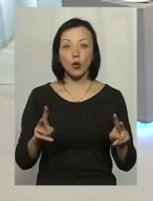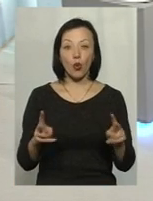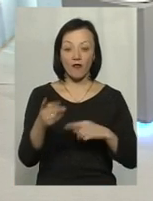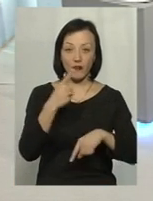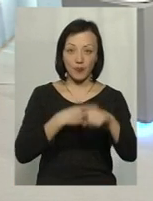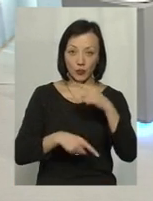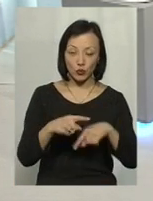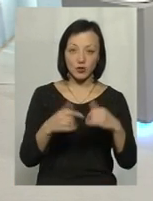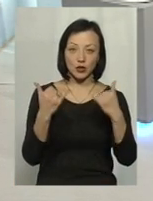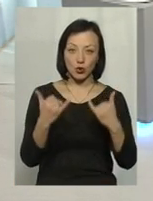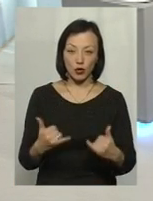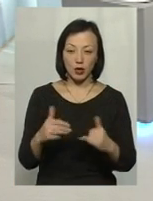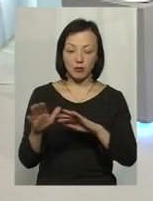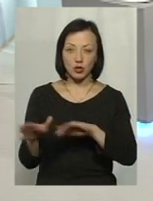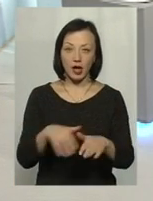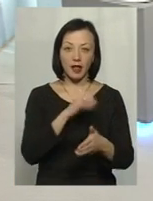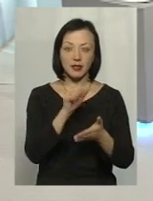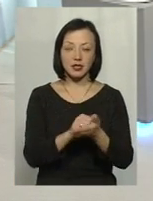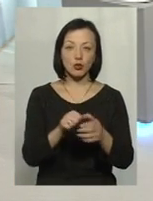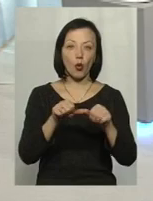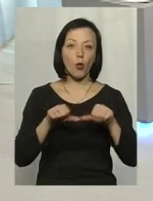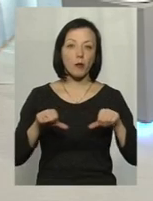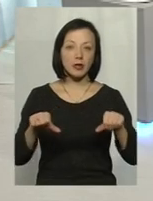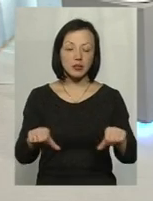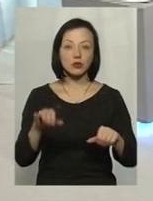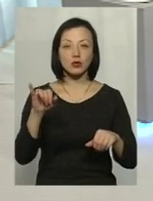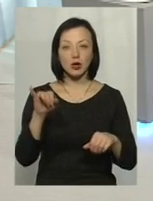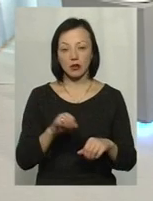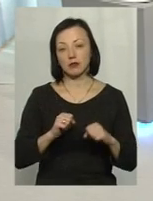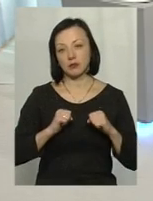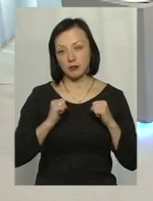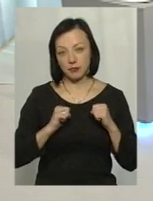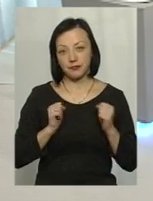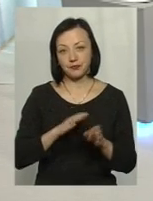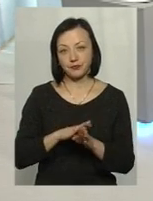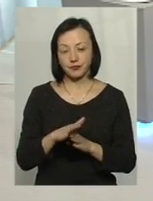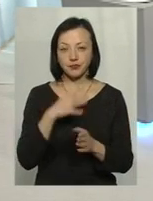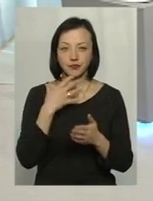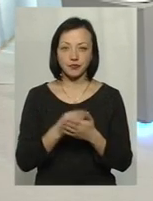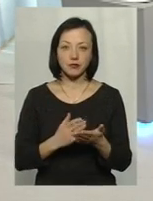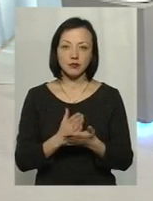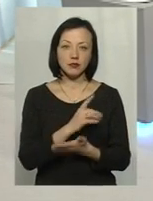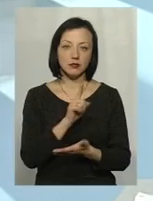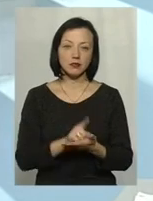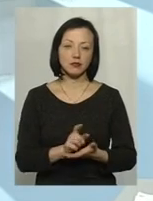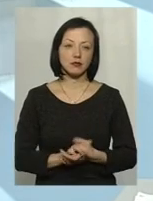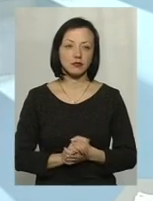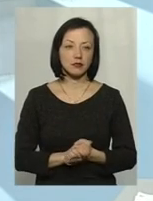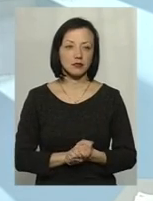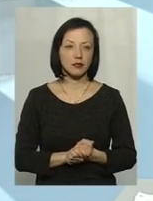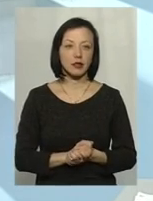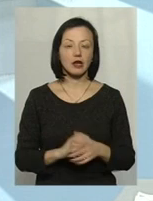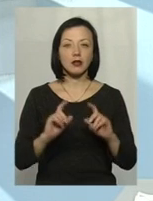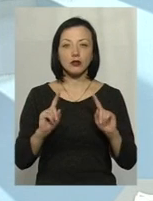поновився, вони сьогодні пройшли атестаційну комісію і добросовісно виконують свої службові обов'язки. Тому